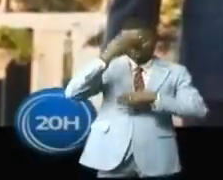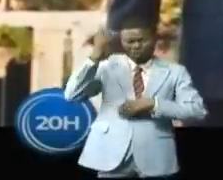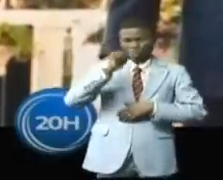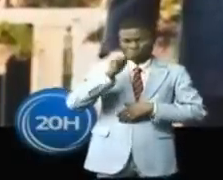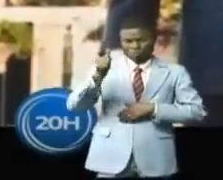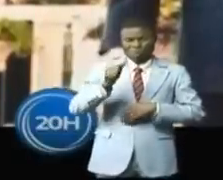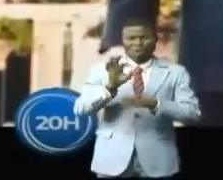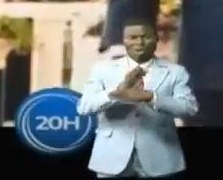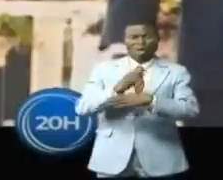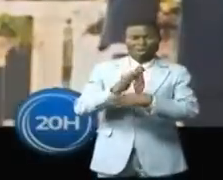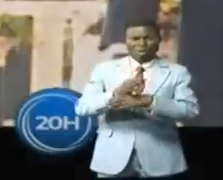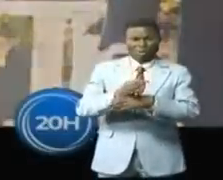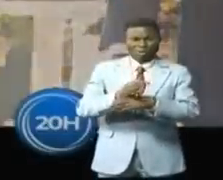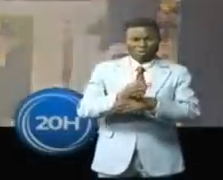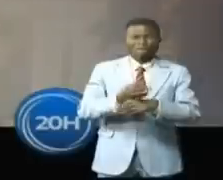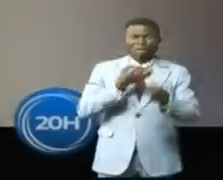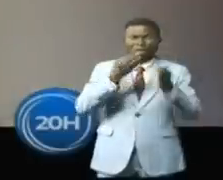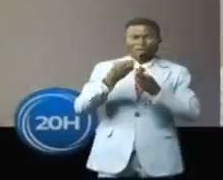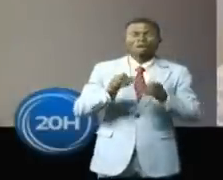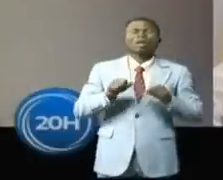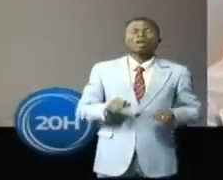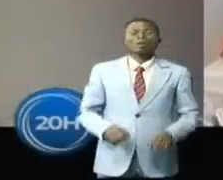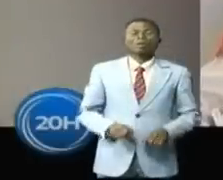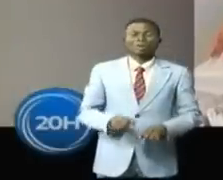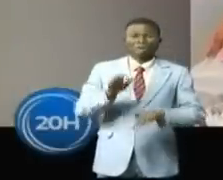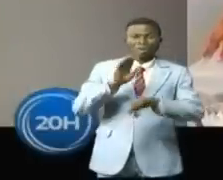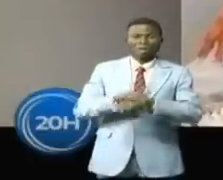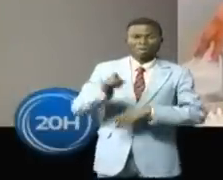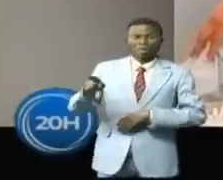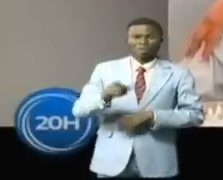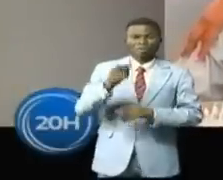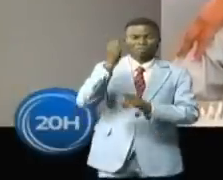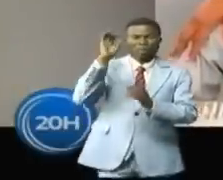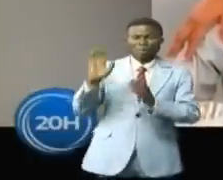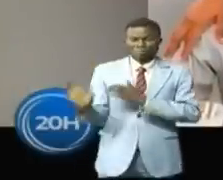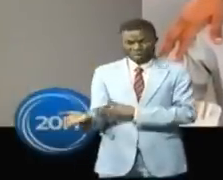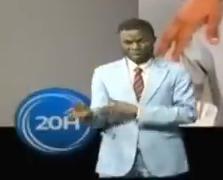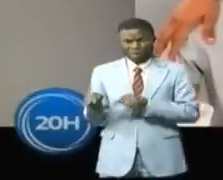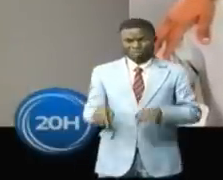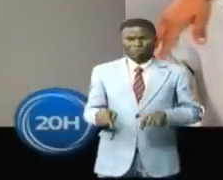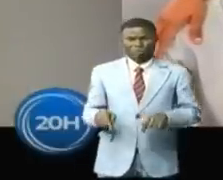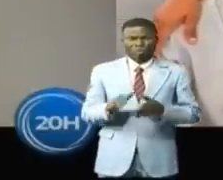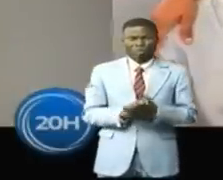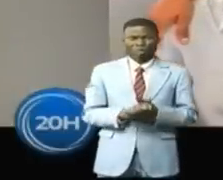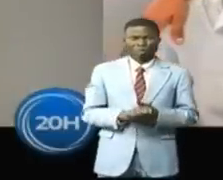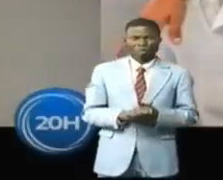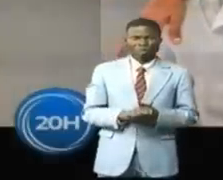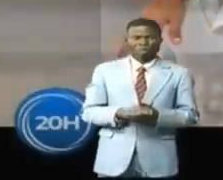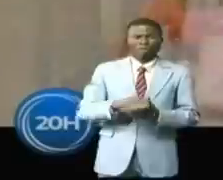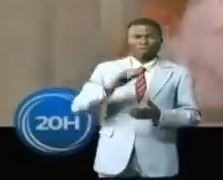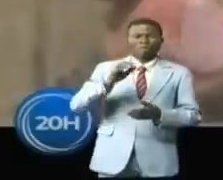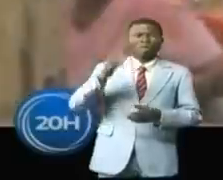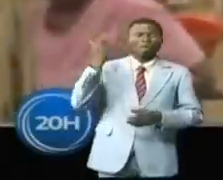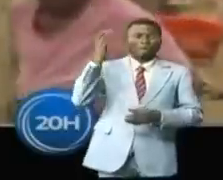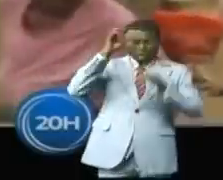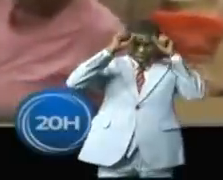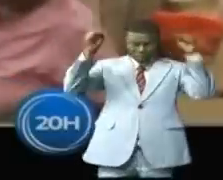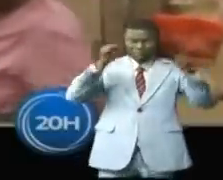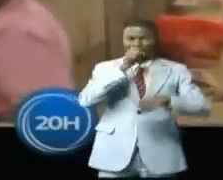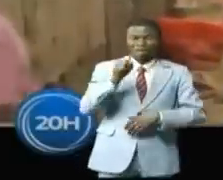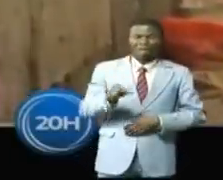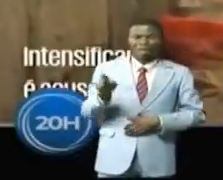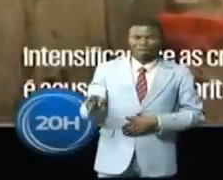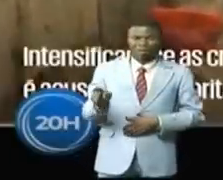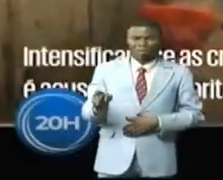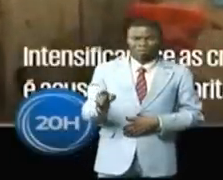réseaux sociaux précisant que le décès est intervenu en fin de matinée. Fils de maçon, José Eduardo dos Santos